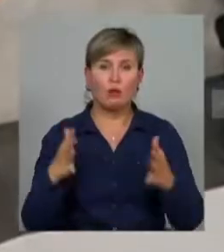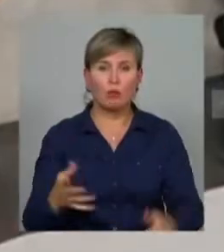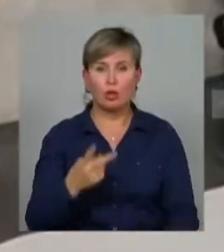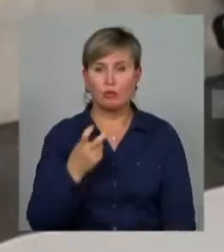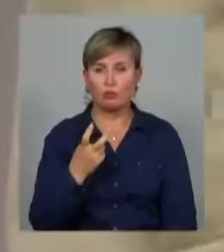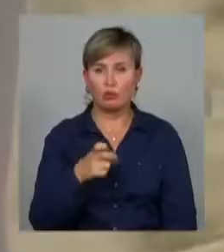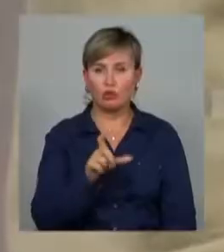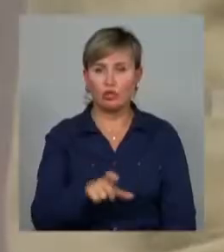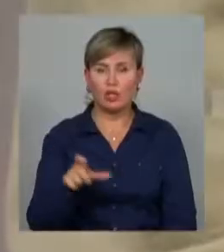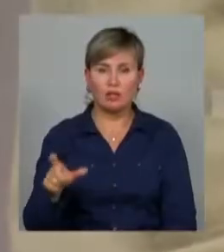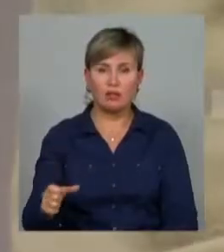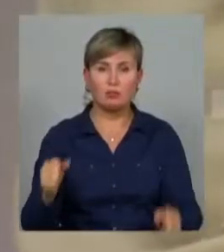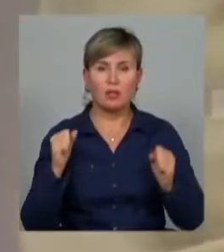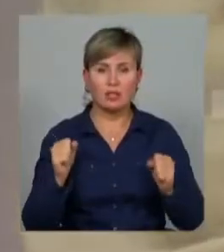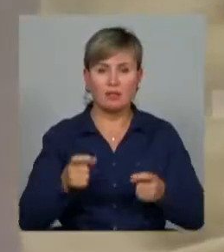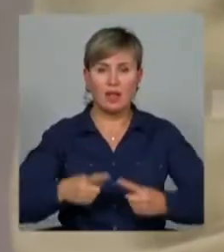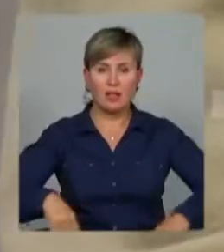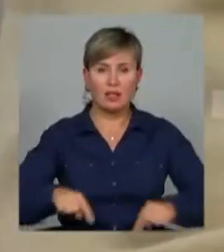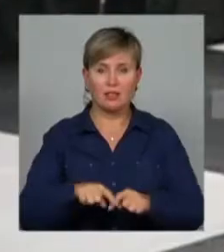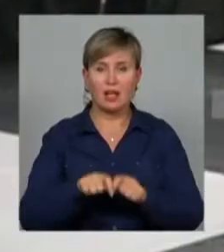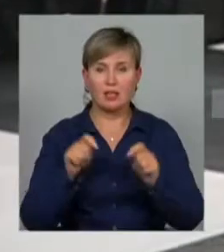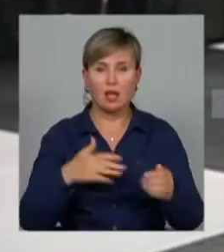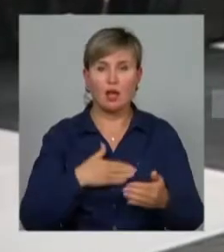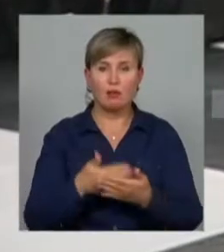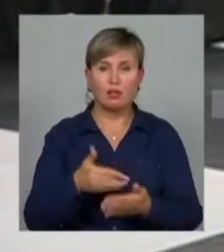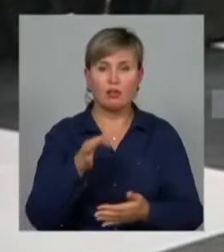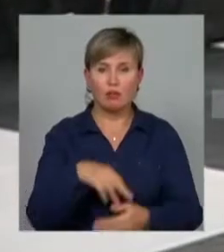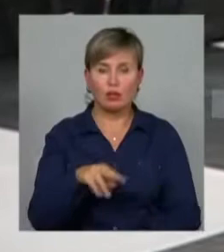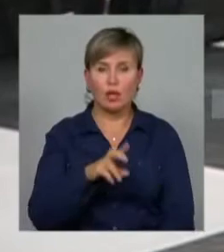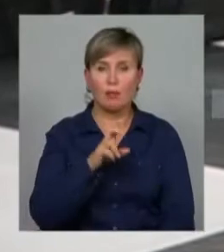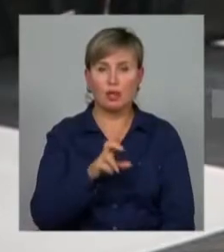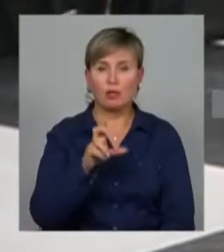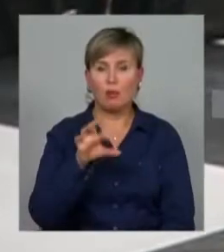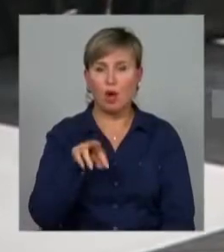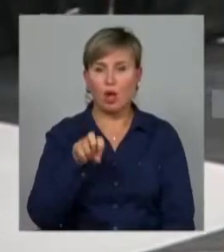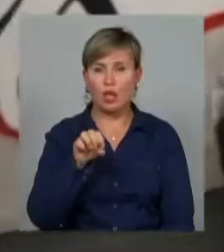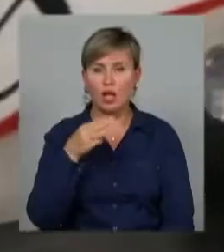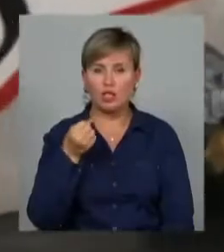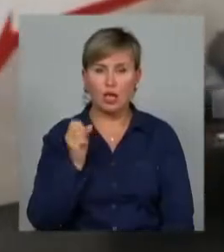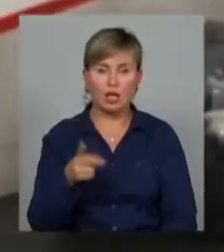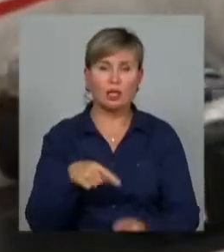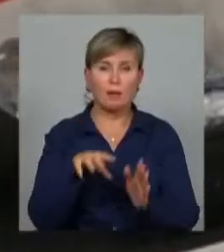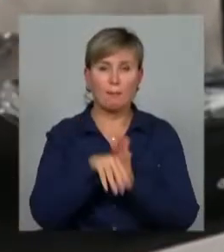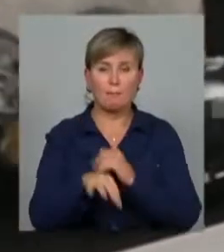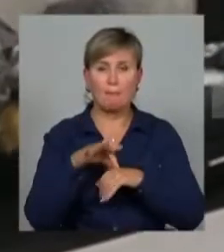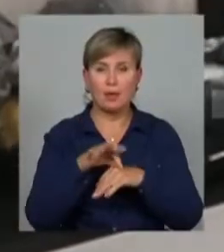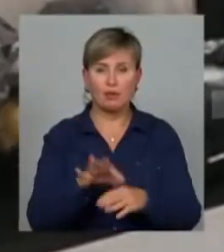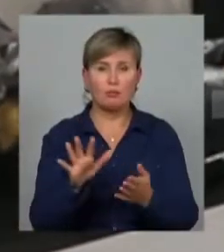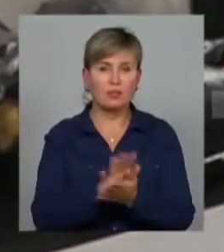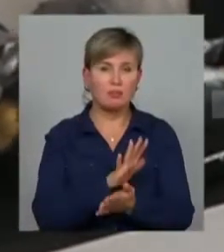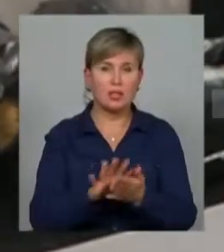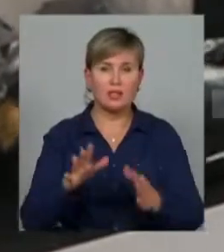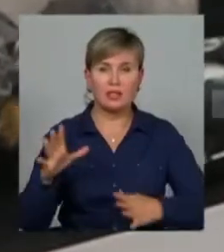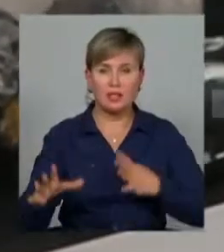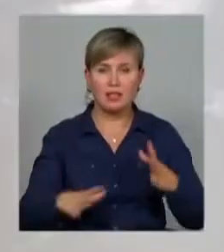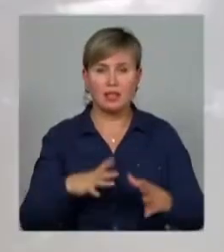200 спортсменов. При спортивной организации открыт общественный фонд «Бахат Табулашах», в рамках которого проводят бесплатные занятия для